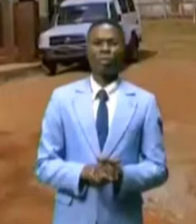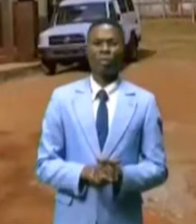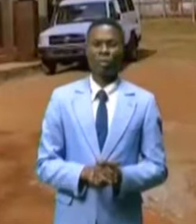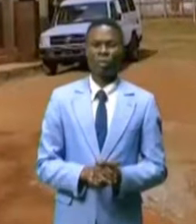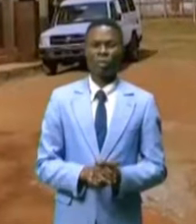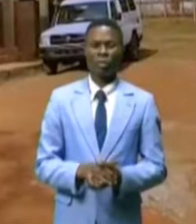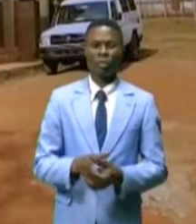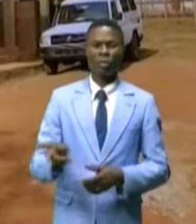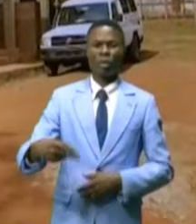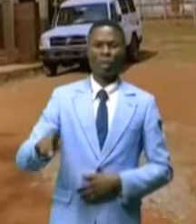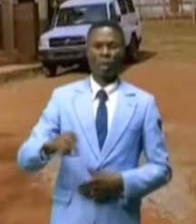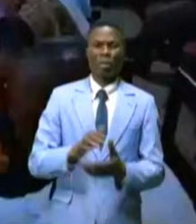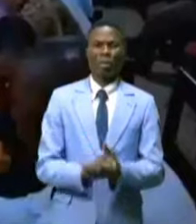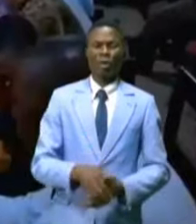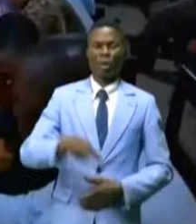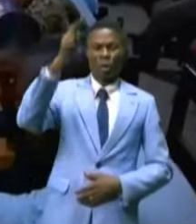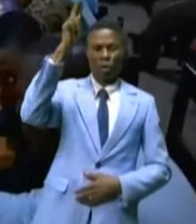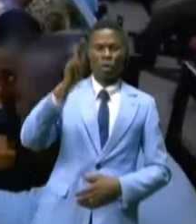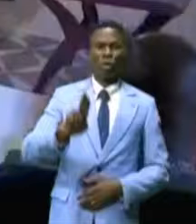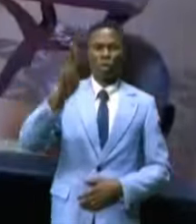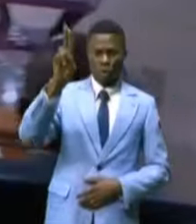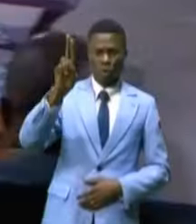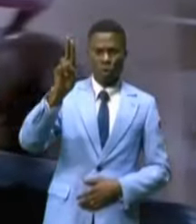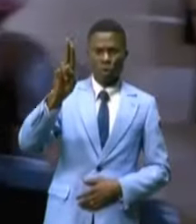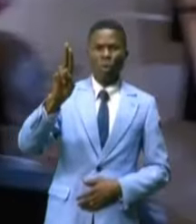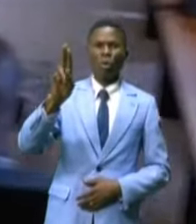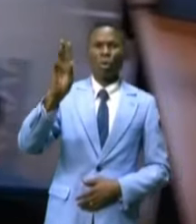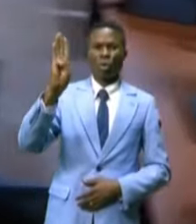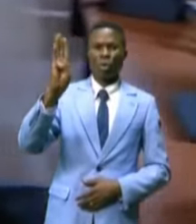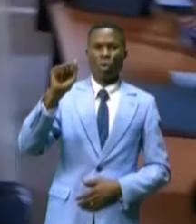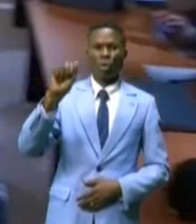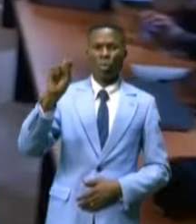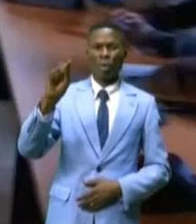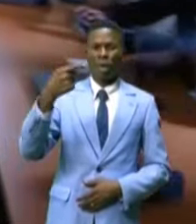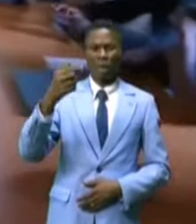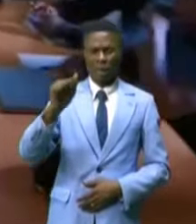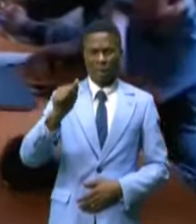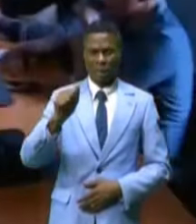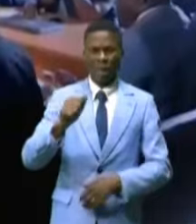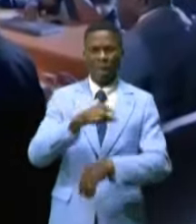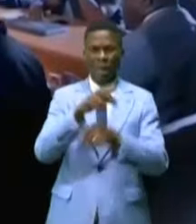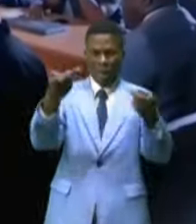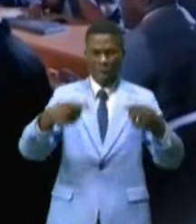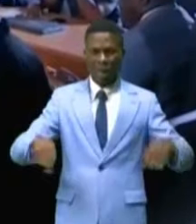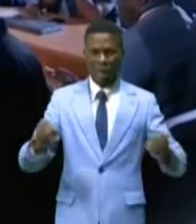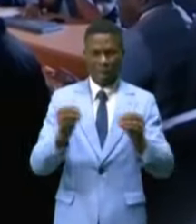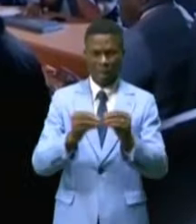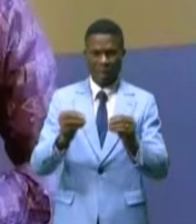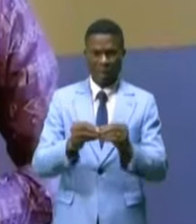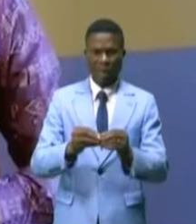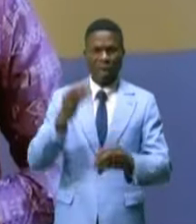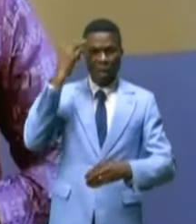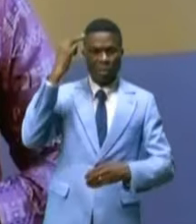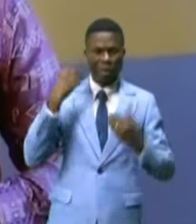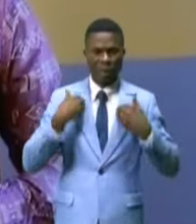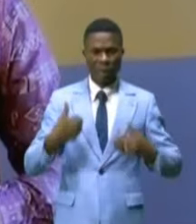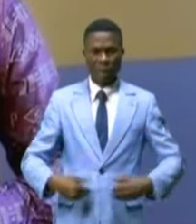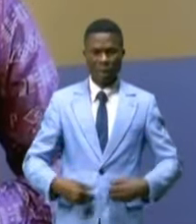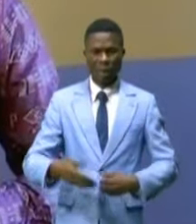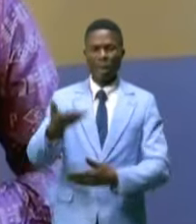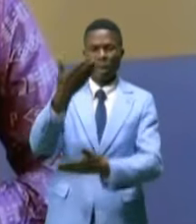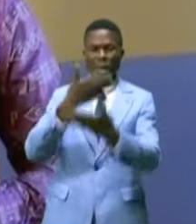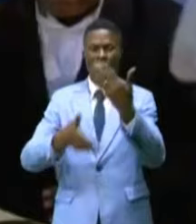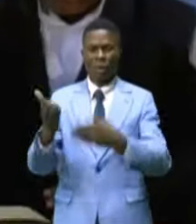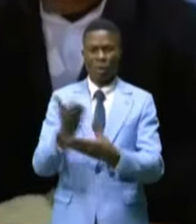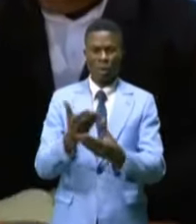Dans la province de Sud-Ubangi, précisément à Guémena, son chef-lieu, la salle de réunion de la division provinciale de la santé a servi de cadre à la cérémonie de remise reprise